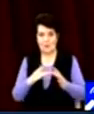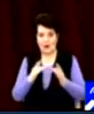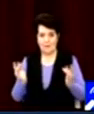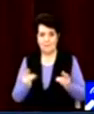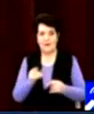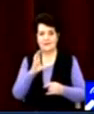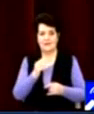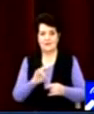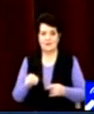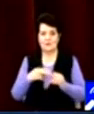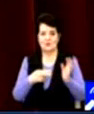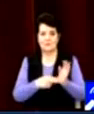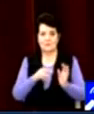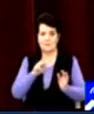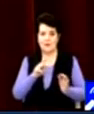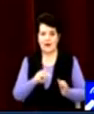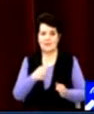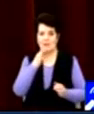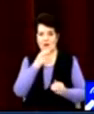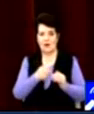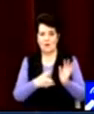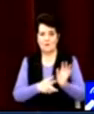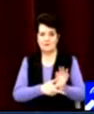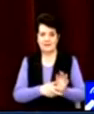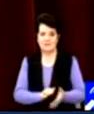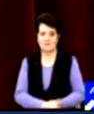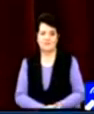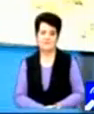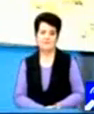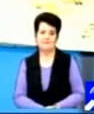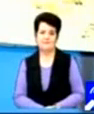Teatrului Satiricus pe 17 martie la ora 18.